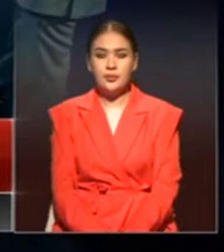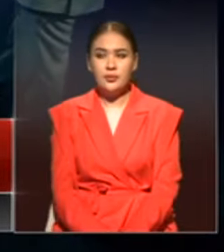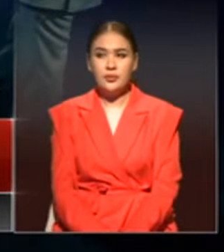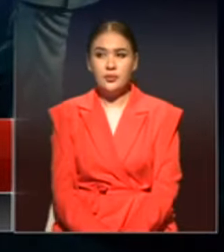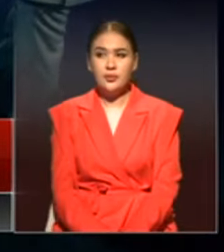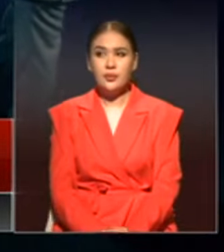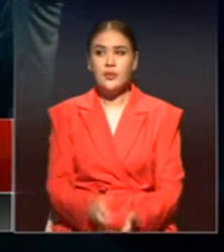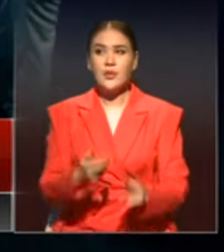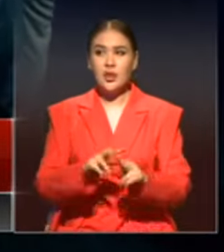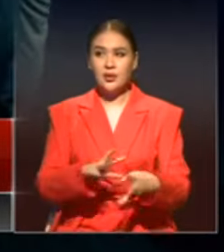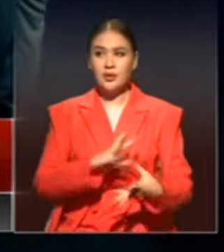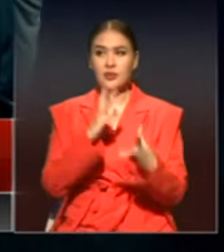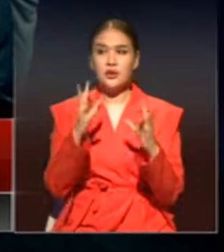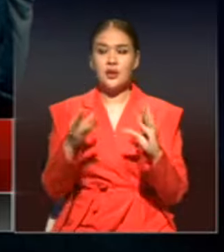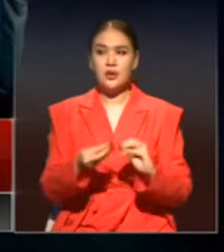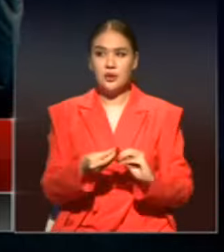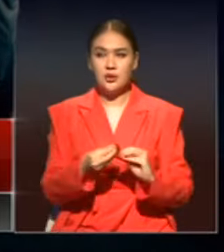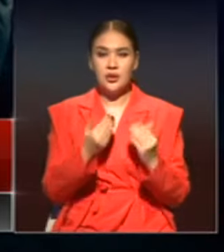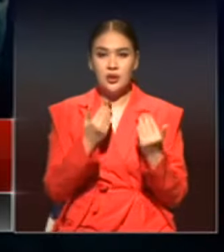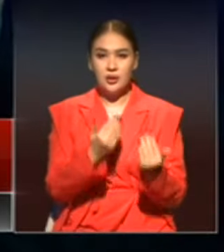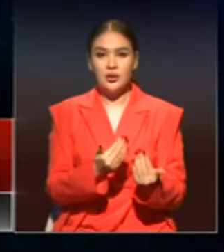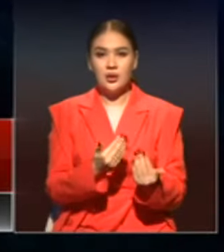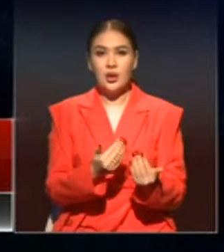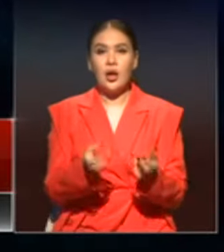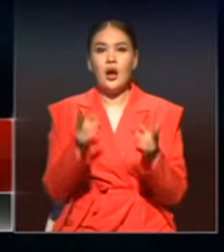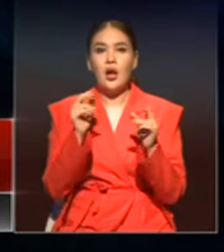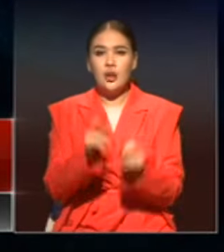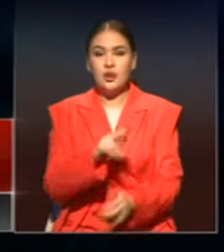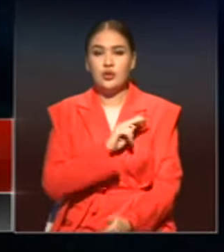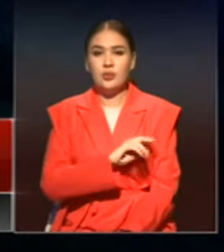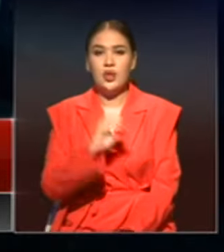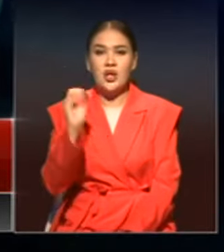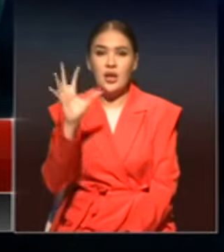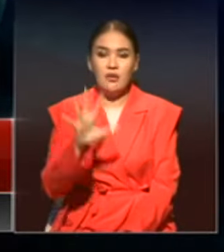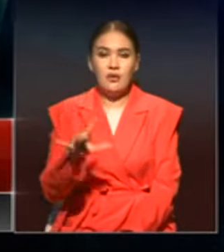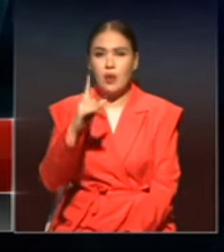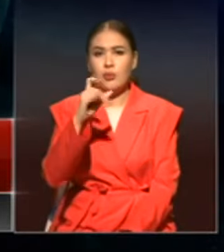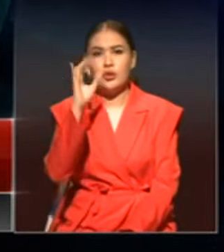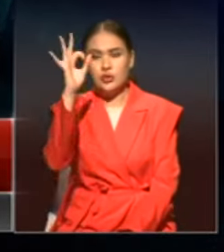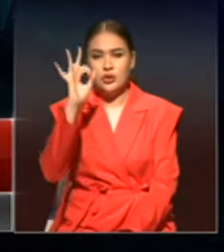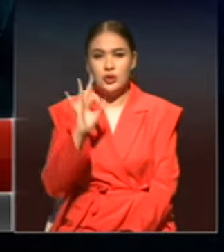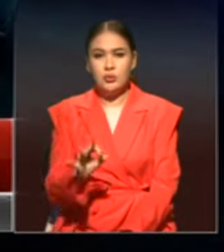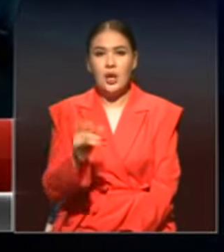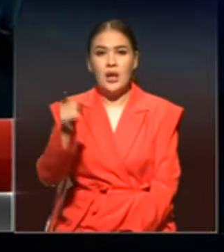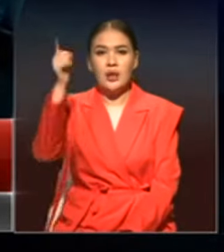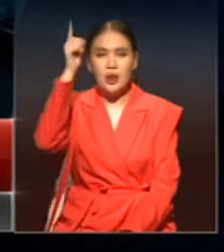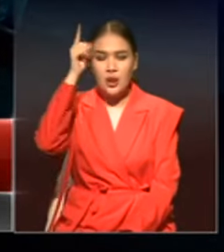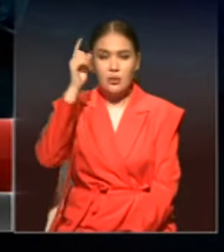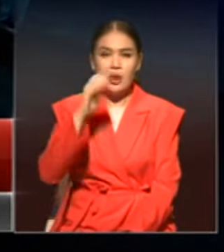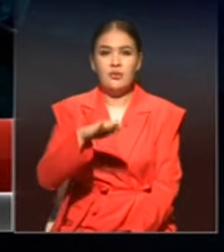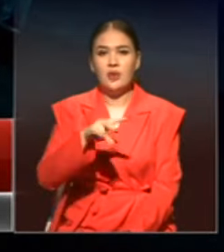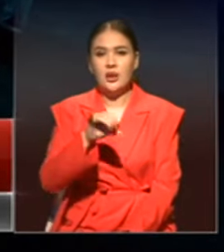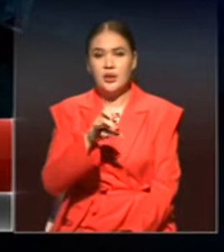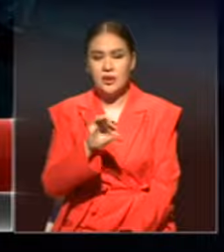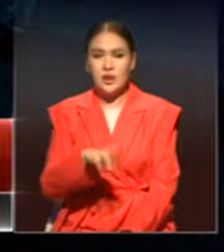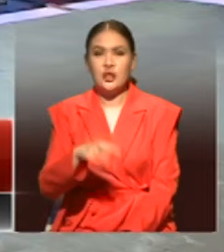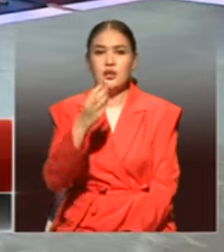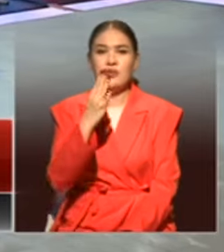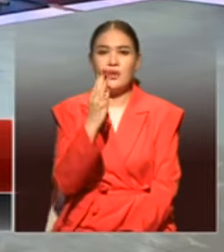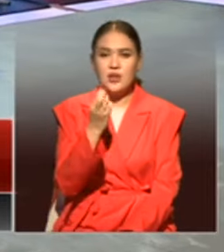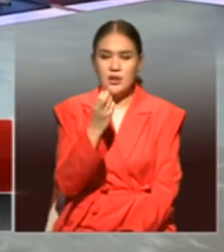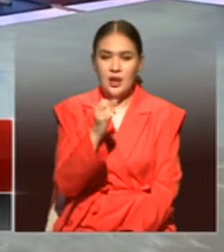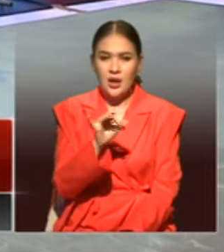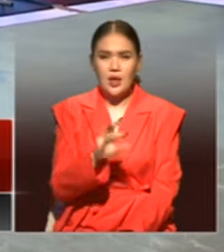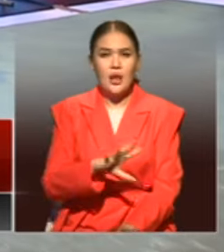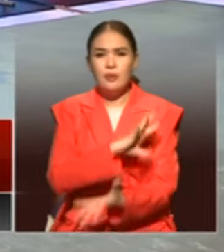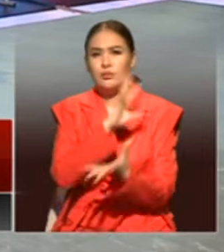Енді бұның негізі қалай жұмыс істейді? Еуропада қалай 100%-ға Германия, Финляндия, Швецияда осы фандомат